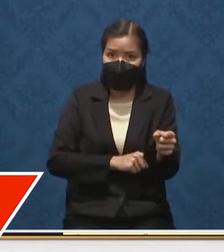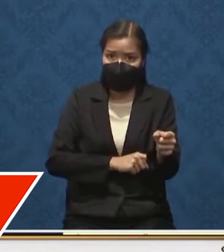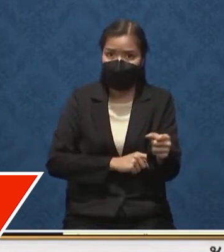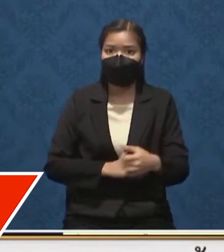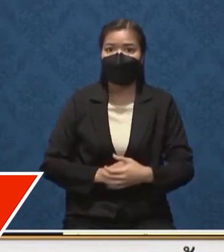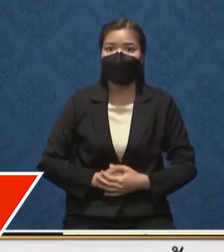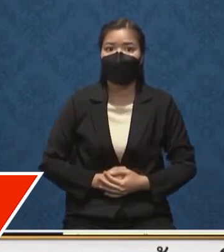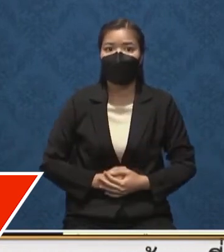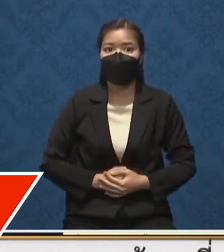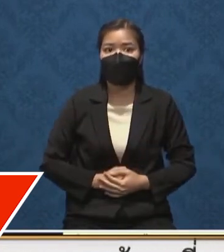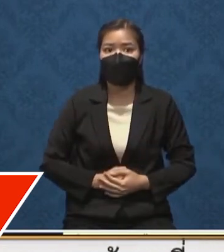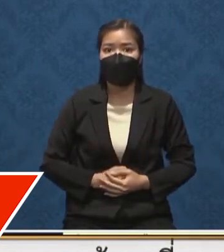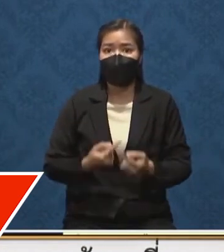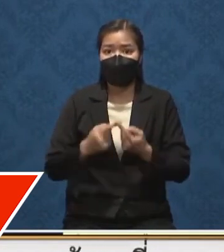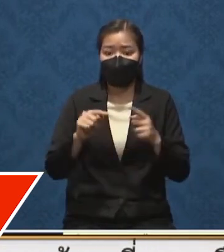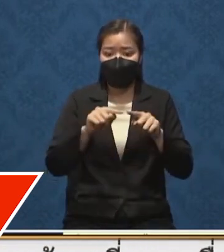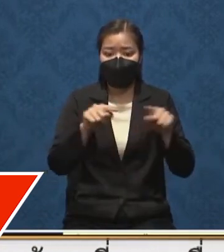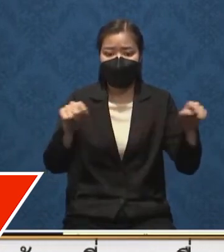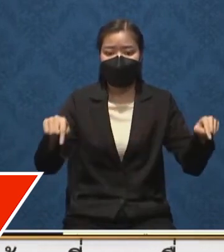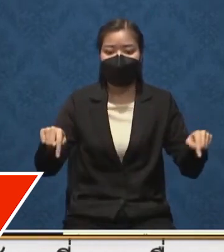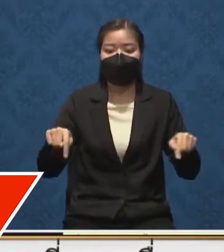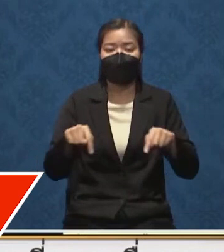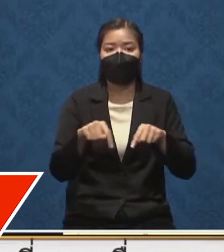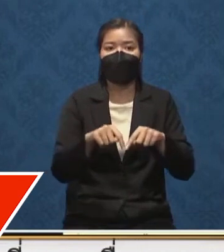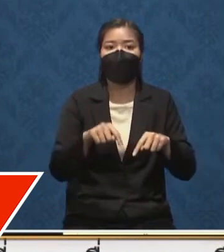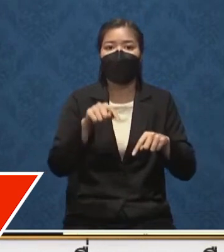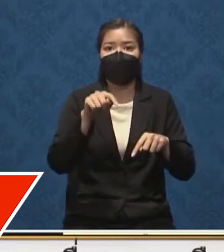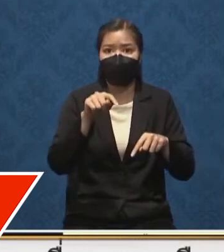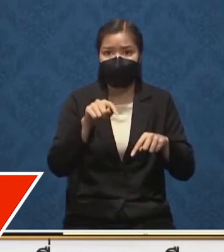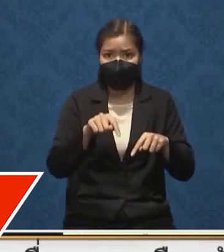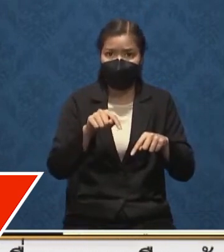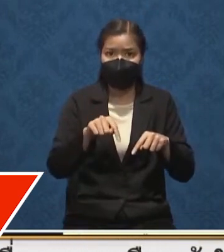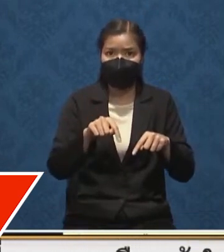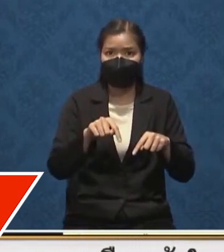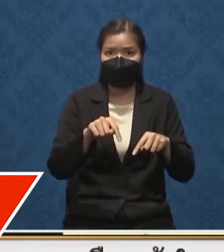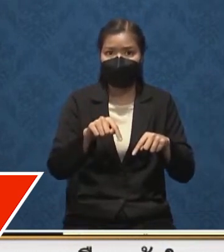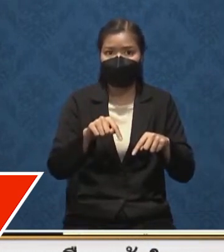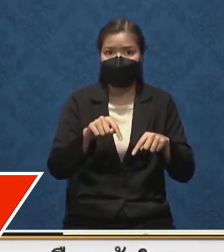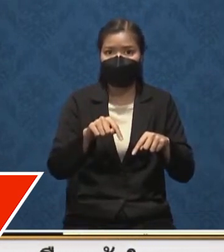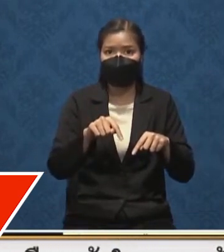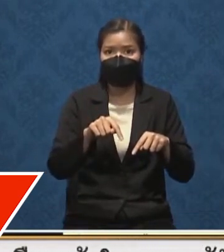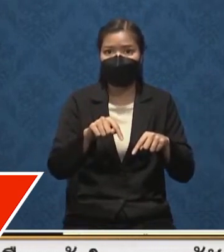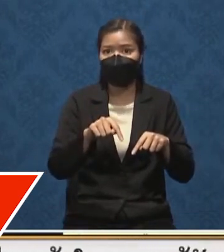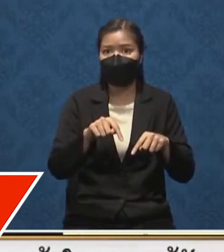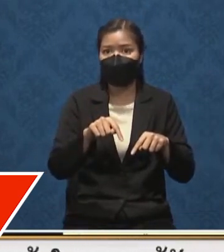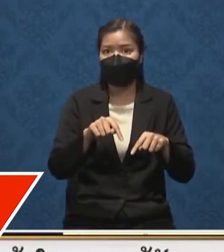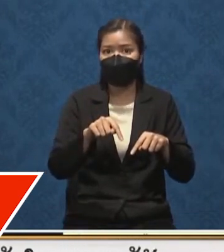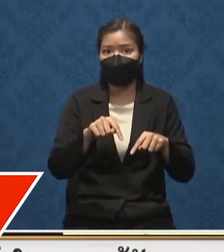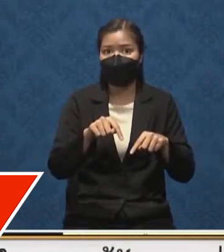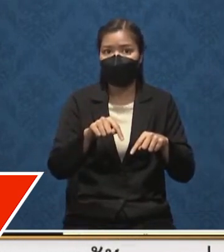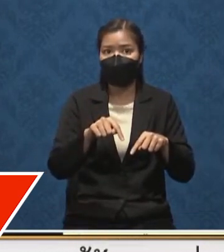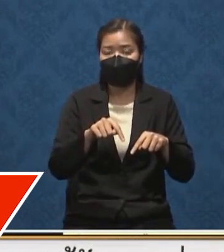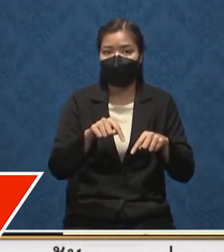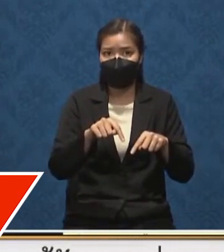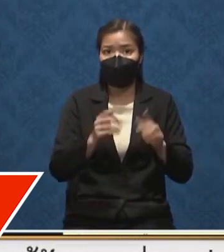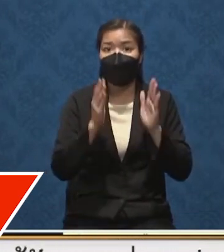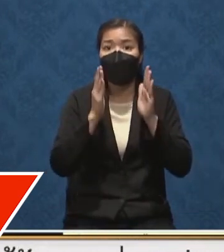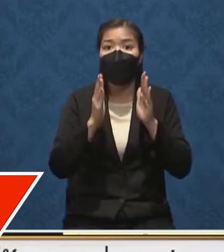ได้แต่พื้นที่นี้ต้องให้เกียรติภูมิของพี่น้องชาติพันธ์อุรัก